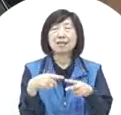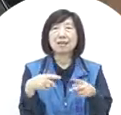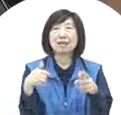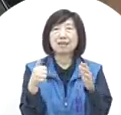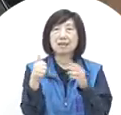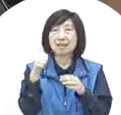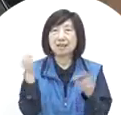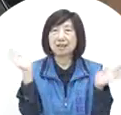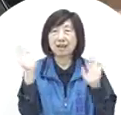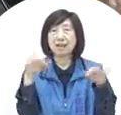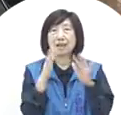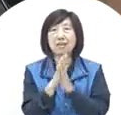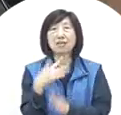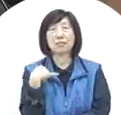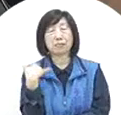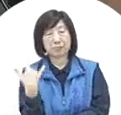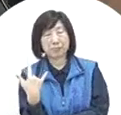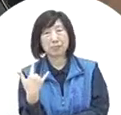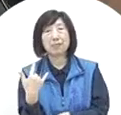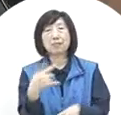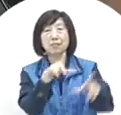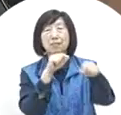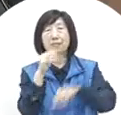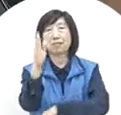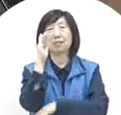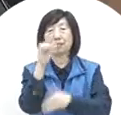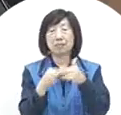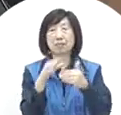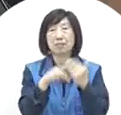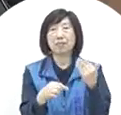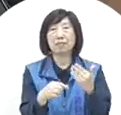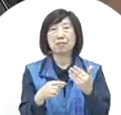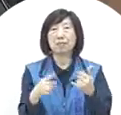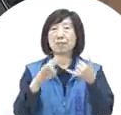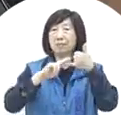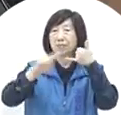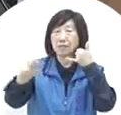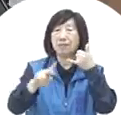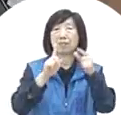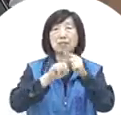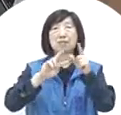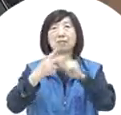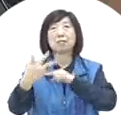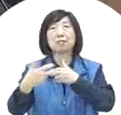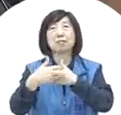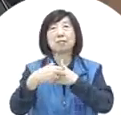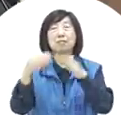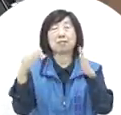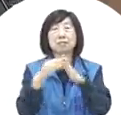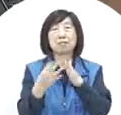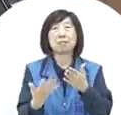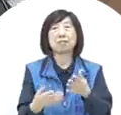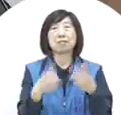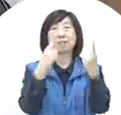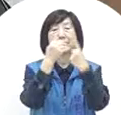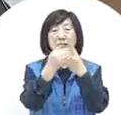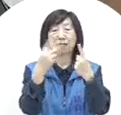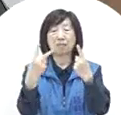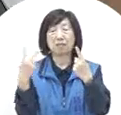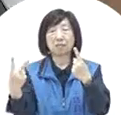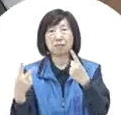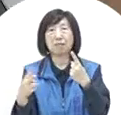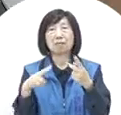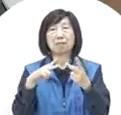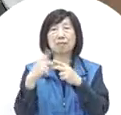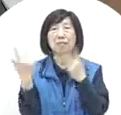守法的按照政府的规定跟指示，拨打了中和卫生局防疫专线1922跟新北